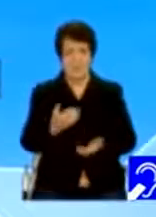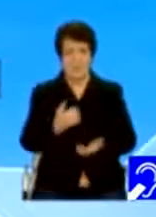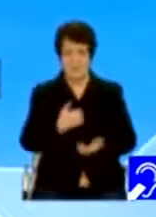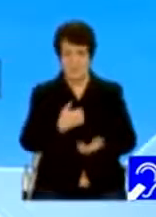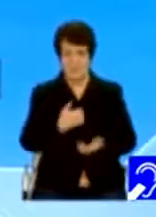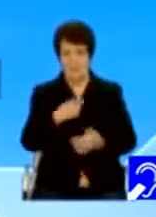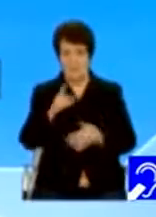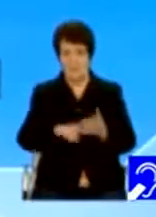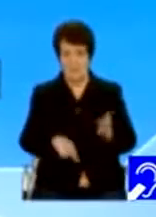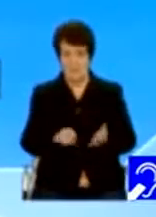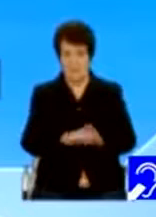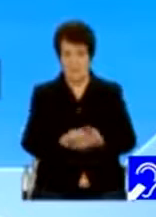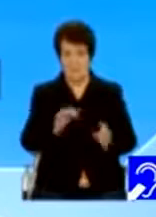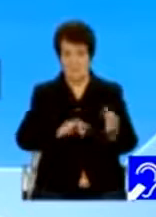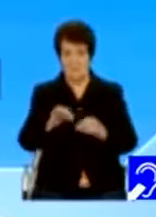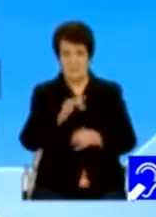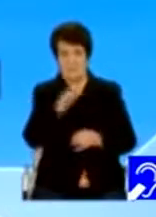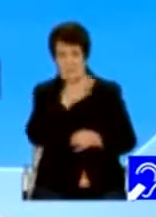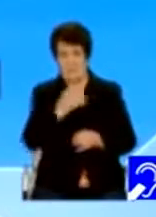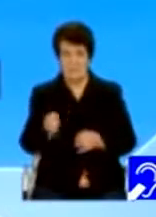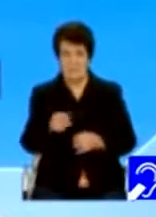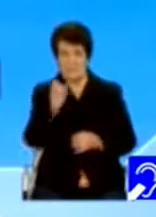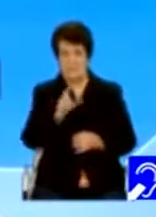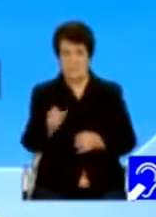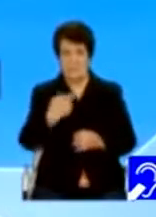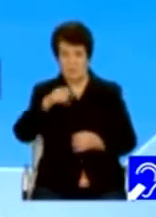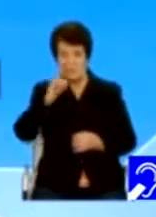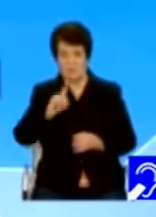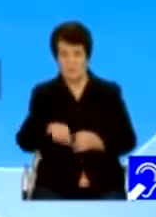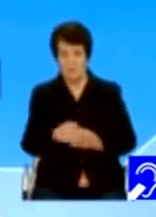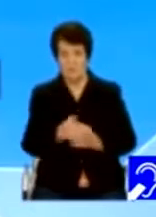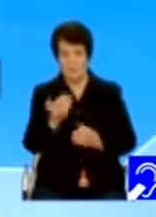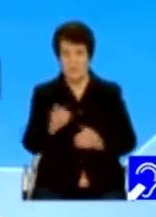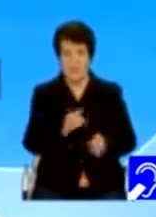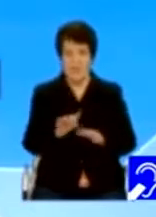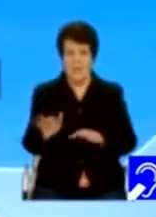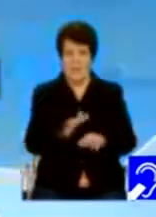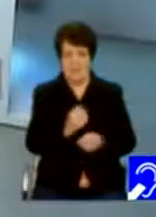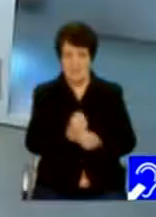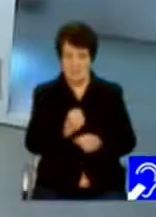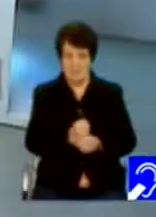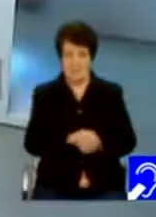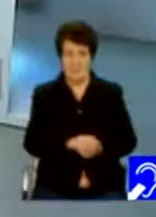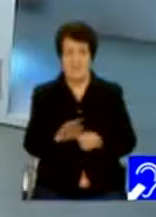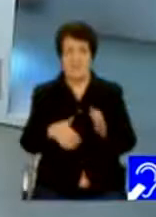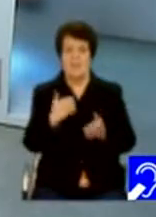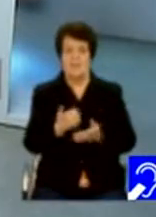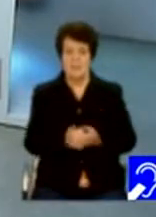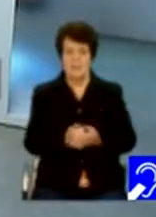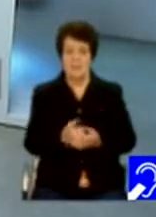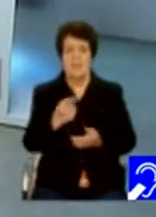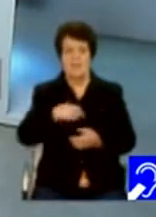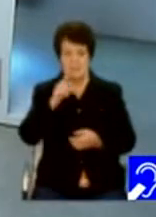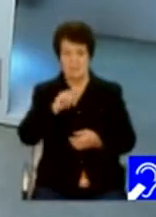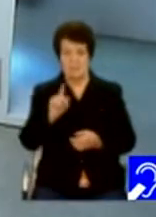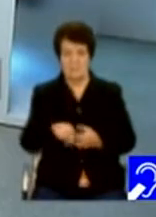toate aceste evenimente. Eu cred că reușim să vorbim pe parcurs, lumea în mare parte cunoaște de toate activitățile da, noastre. Da, lumea cunoaște deja în general ce s-a mai